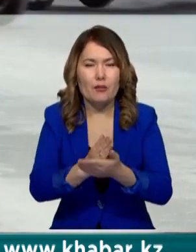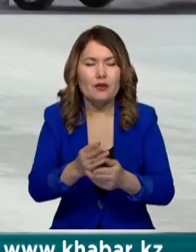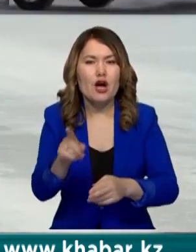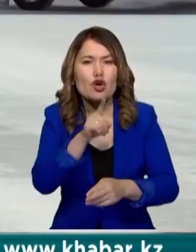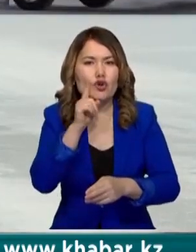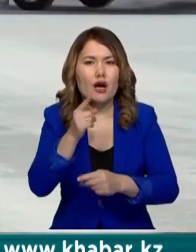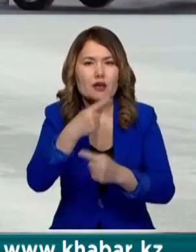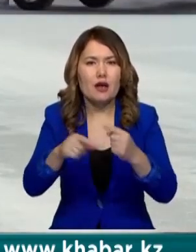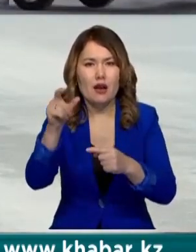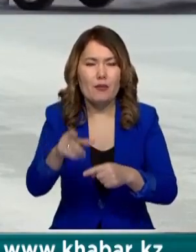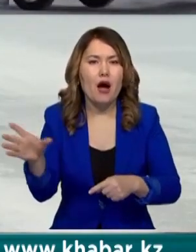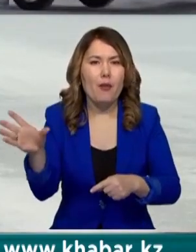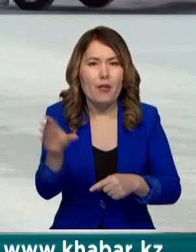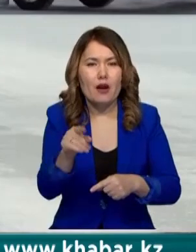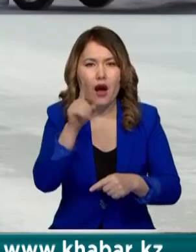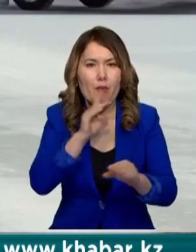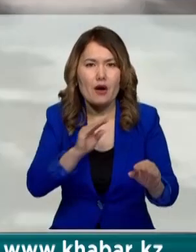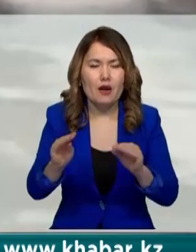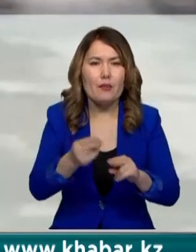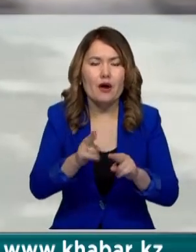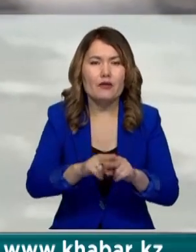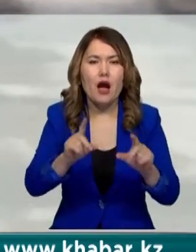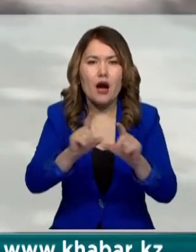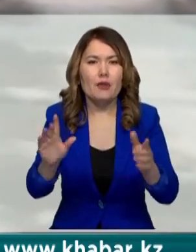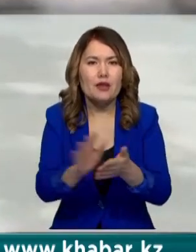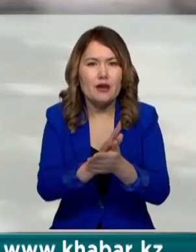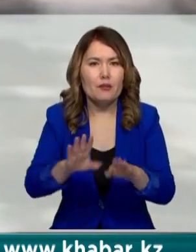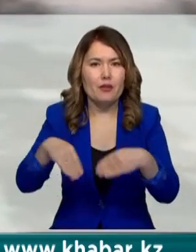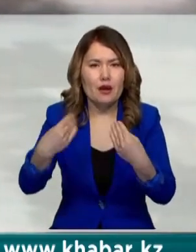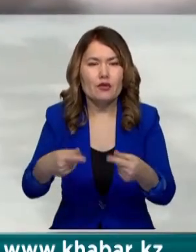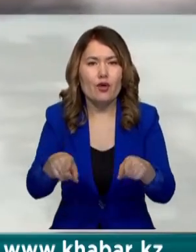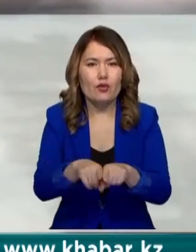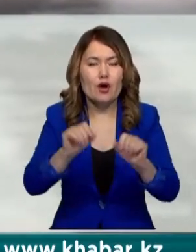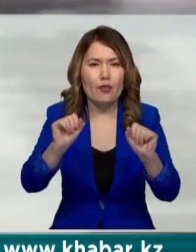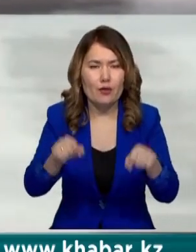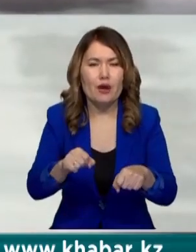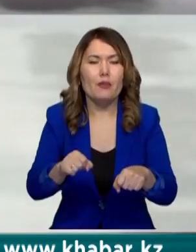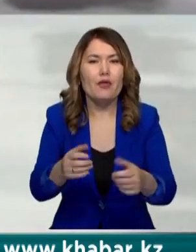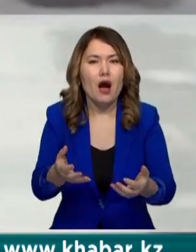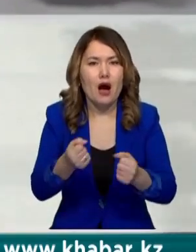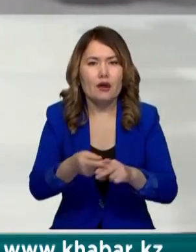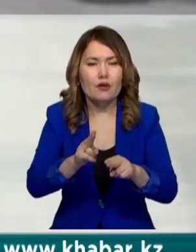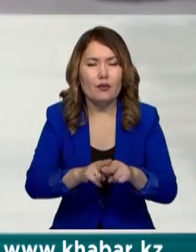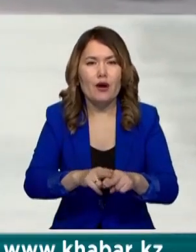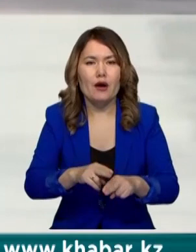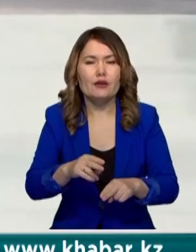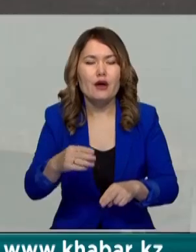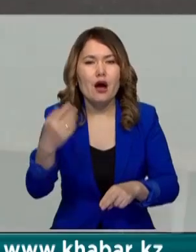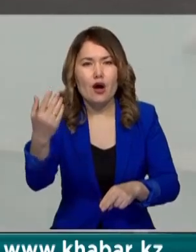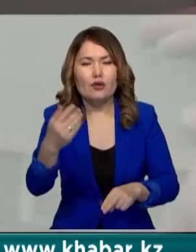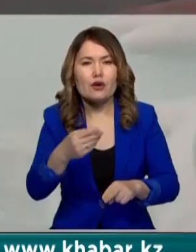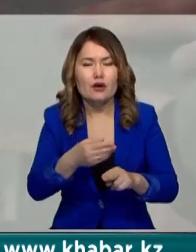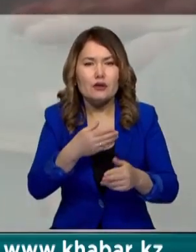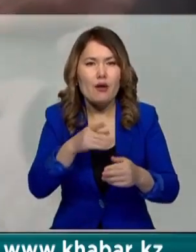Жас кәсіп иелеріне барлық инфрақұрылымы бар ғимарат тегін беріледі. Осындай мүмкіндікке ие болғандардың бірі Жанат Санатұлы. Ол